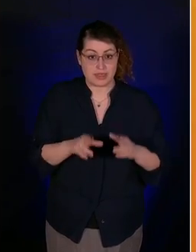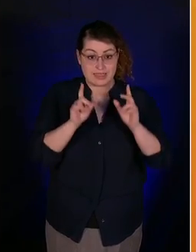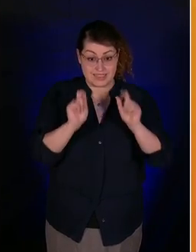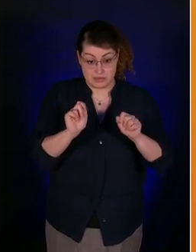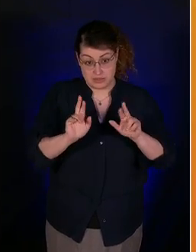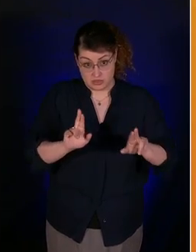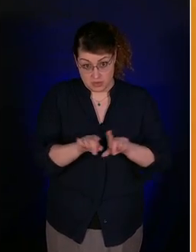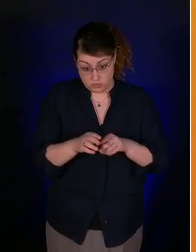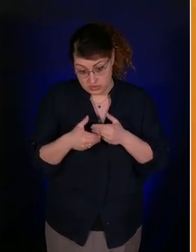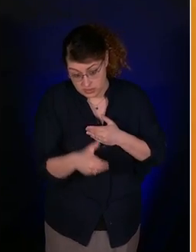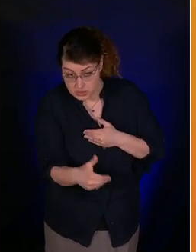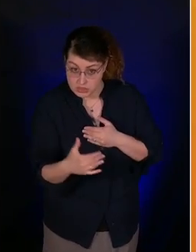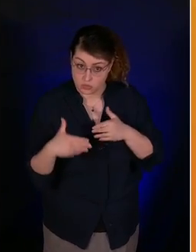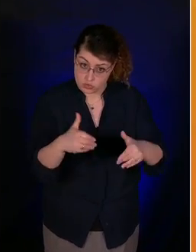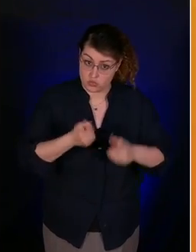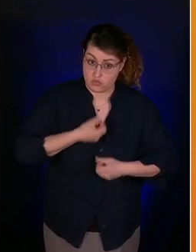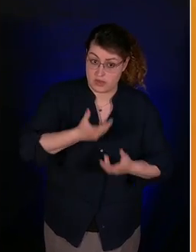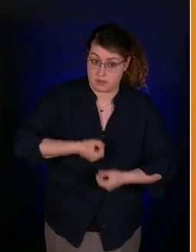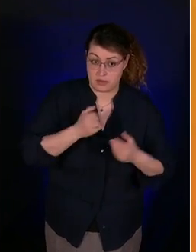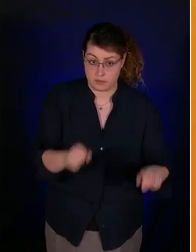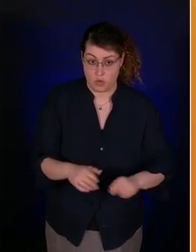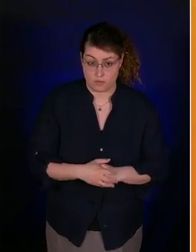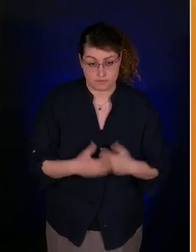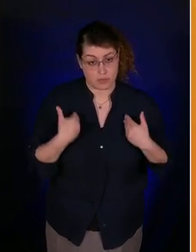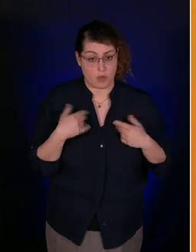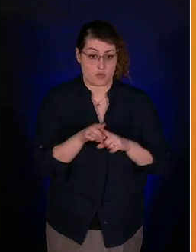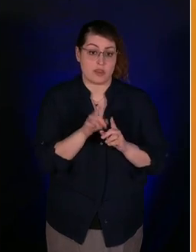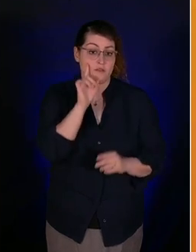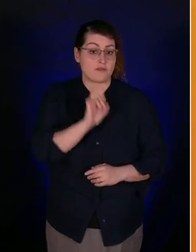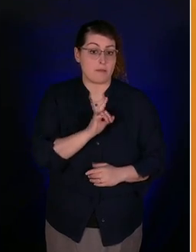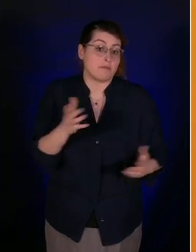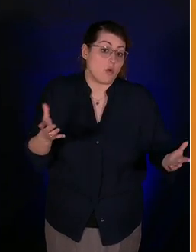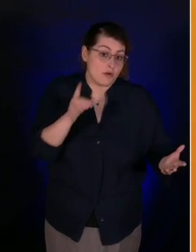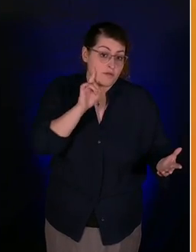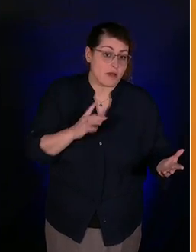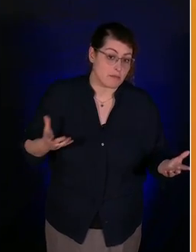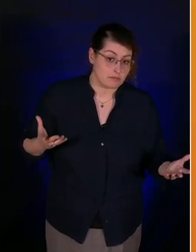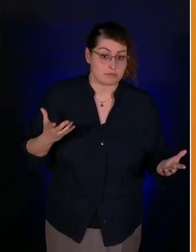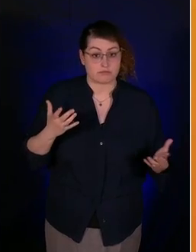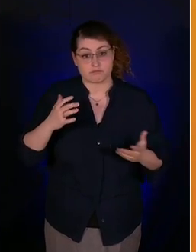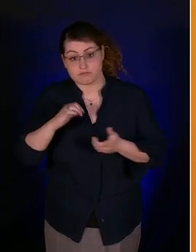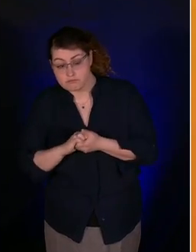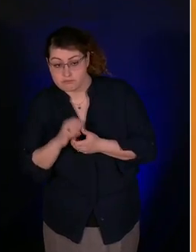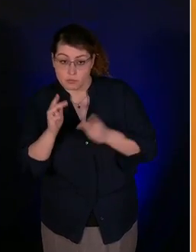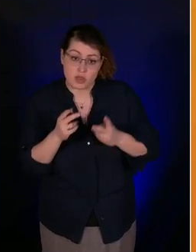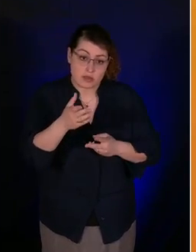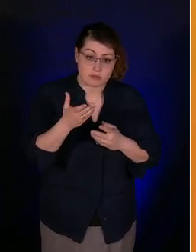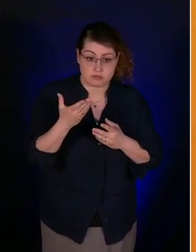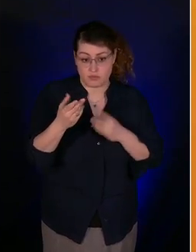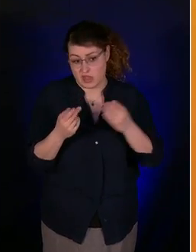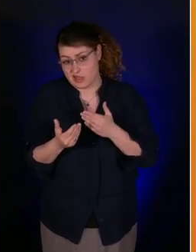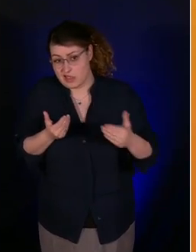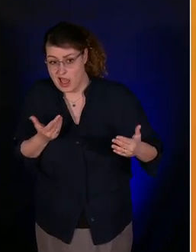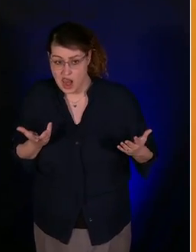prochains. Je suis aussi une femme et comme je suis femme, à l'écoute de copines et peut-être en décalage avec d'autres, ça